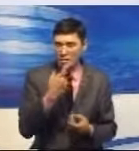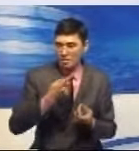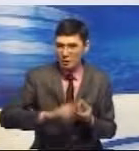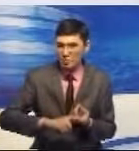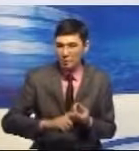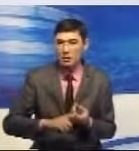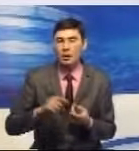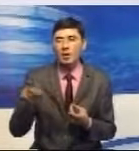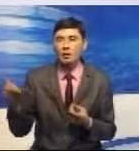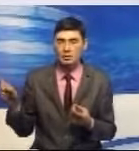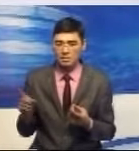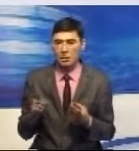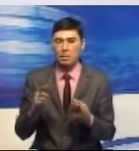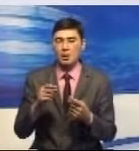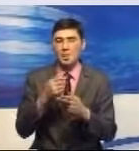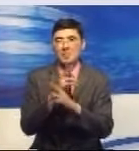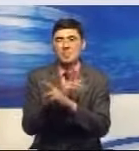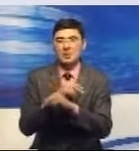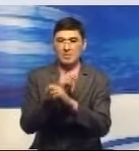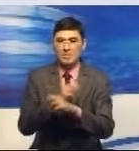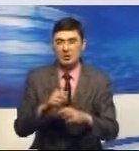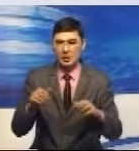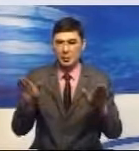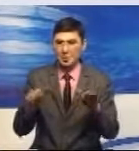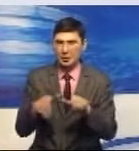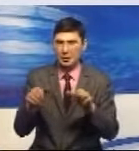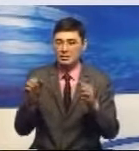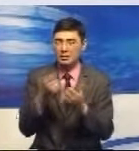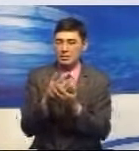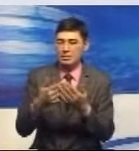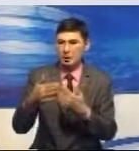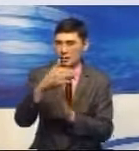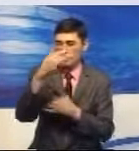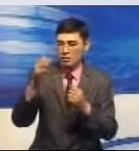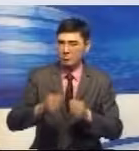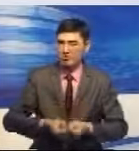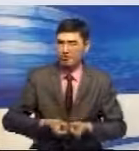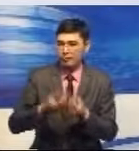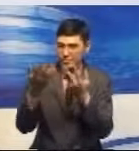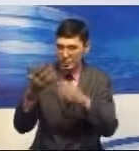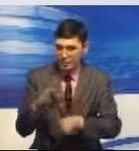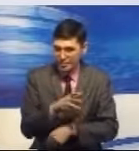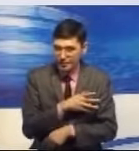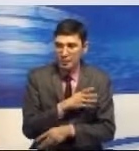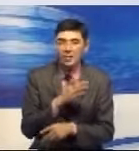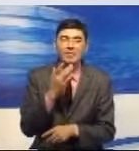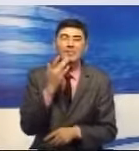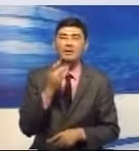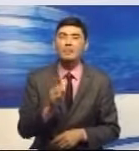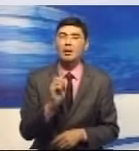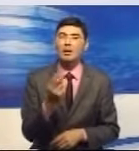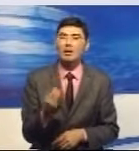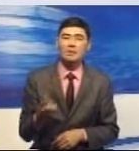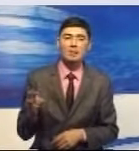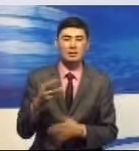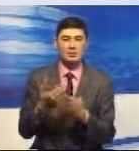ретінде көкке қағаз қарлығаштар байлаған әуе шарларын ұшырды. Айта кетерлігі, акция алдын ала жоспарланбаған. Соған